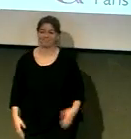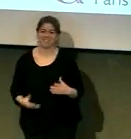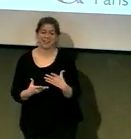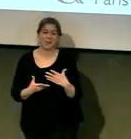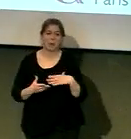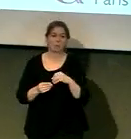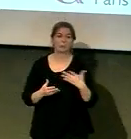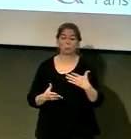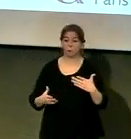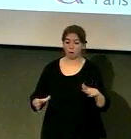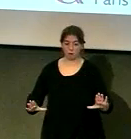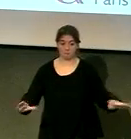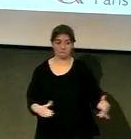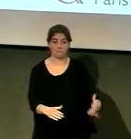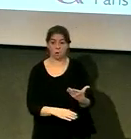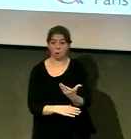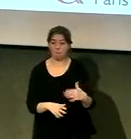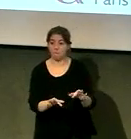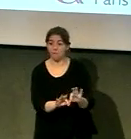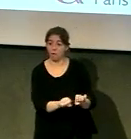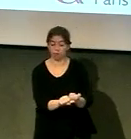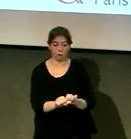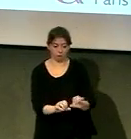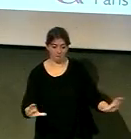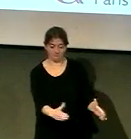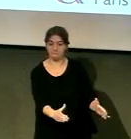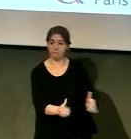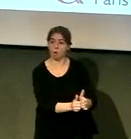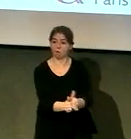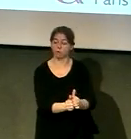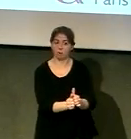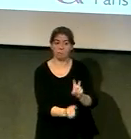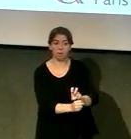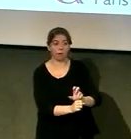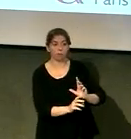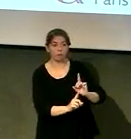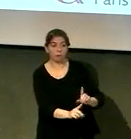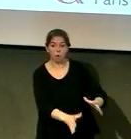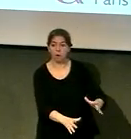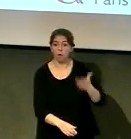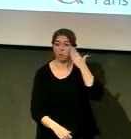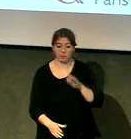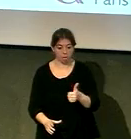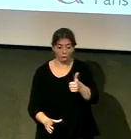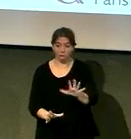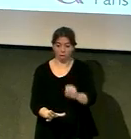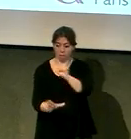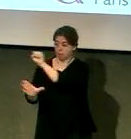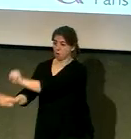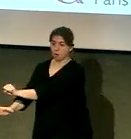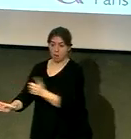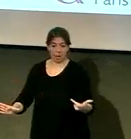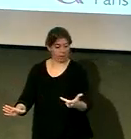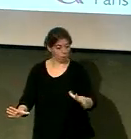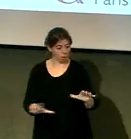De garder la fratrie ensemble. Ouais, parce qu'il y a le placement, mais des fois, je ne peux pas prendre les trois, je prends juste un, les plus petits,